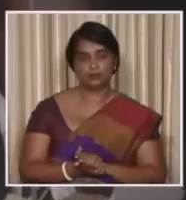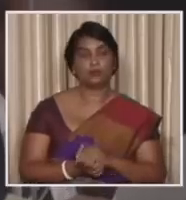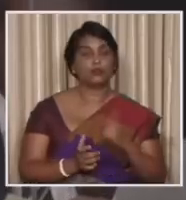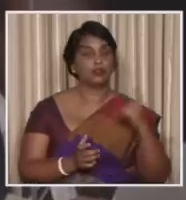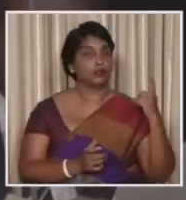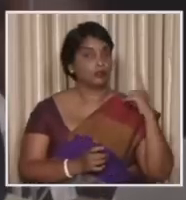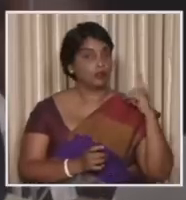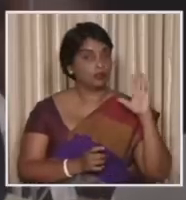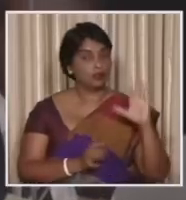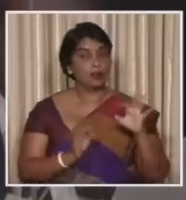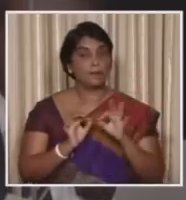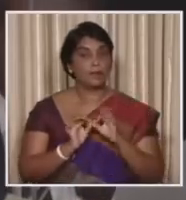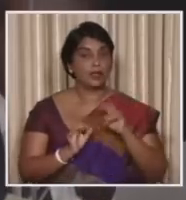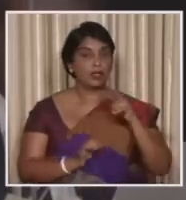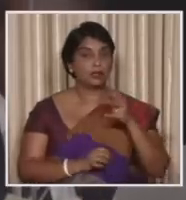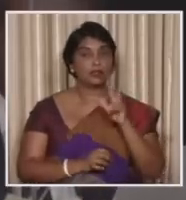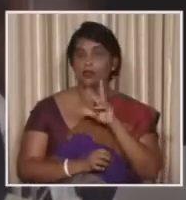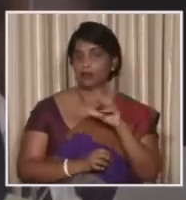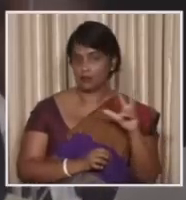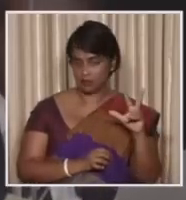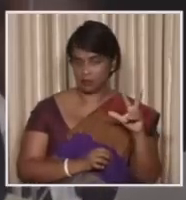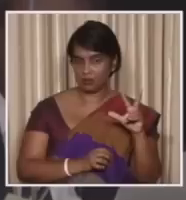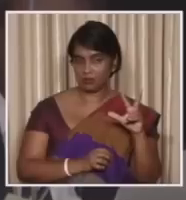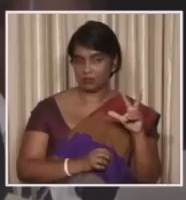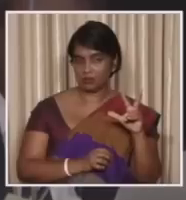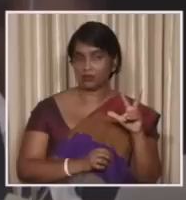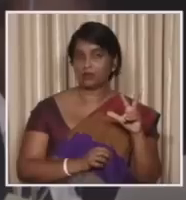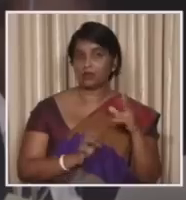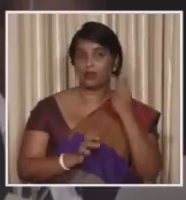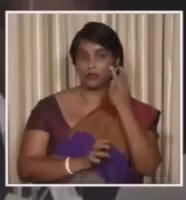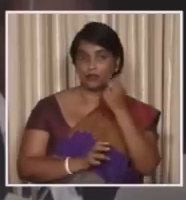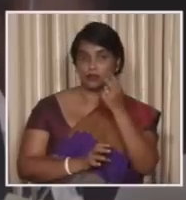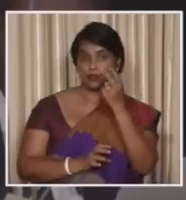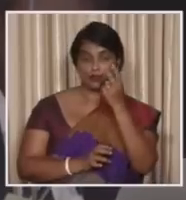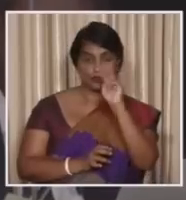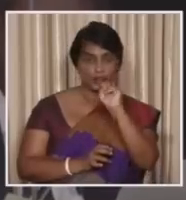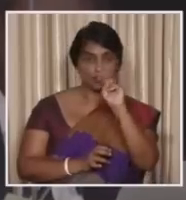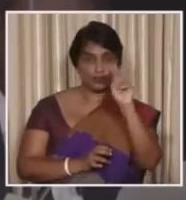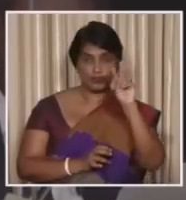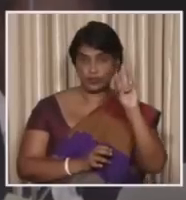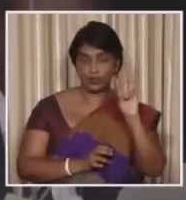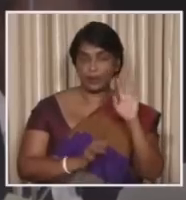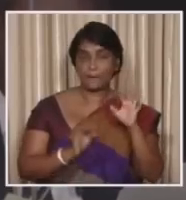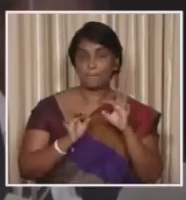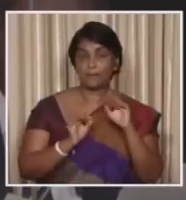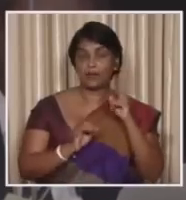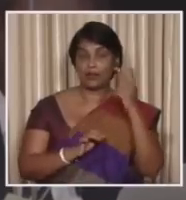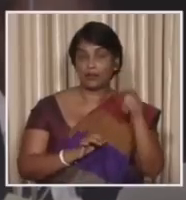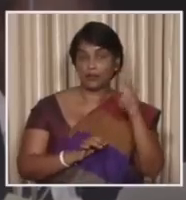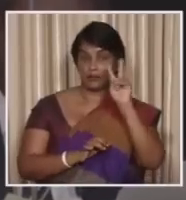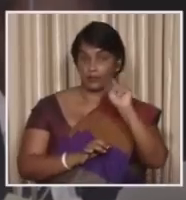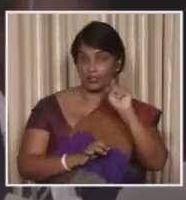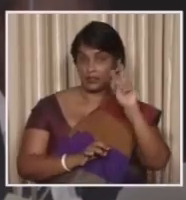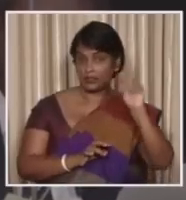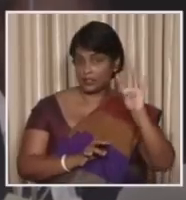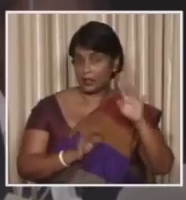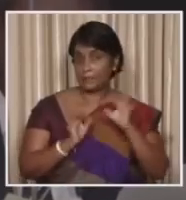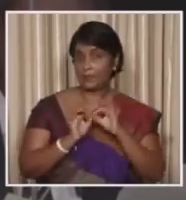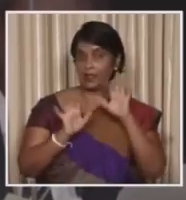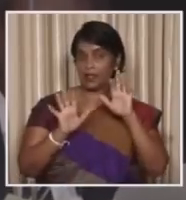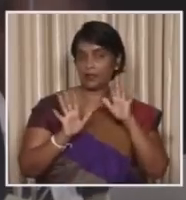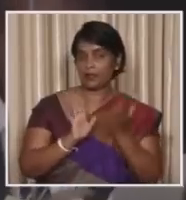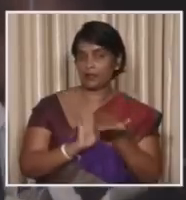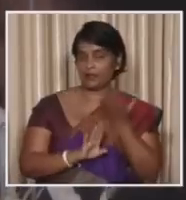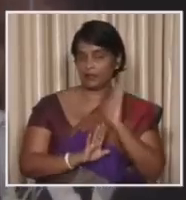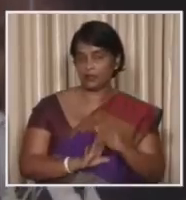युधा मुदा संधा बिलियन देशीय दहाटक विस्सा विशितुंट वडा बिलियन नमयक वेनकोट तिबेन